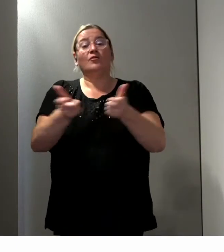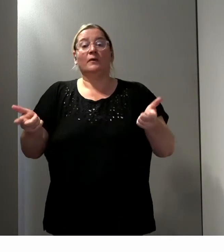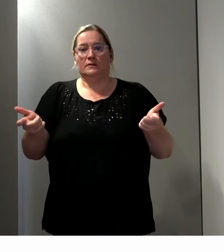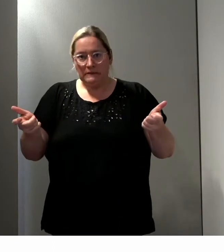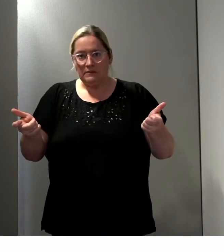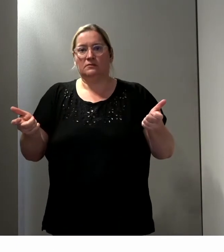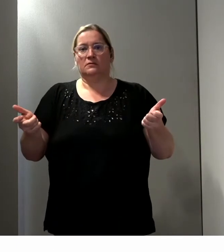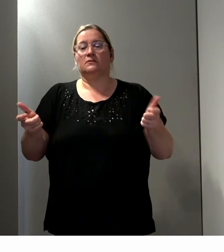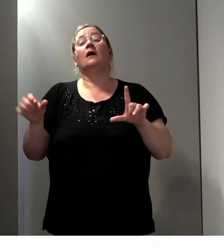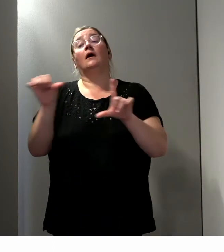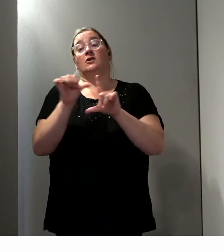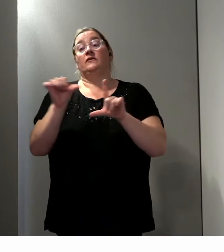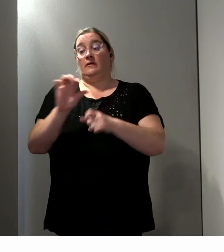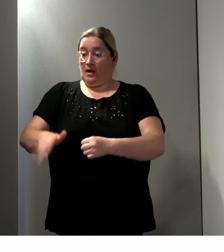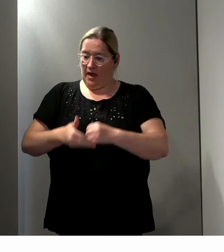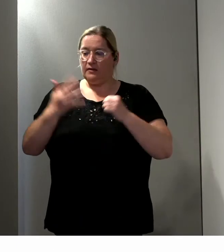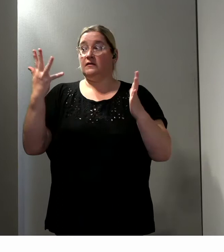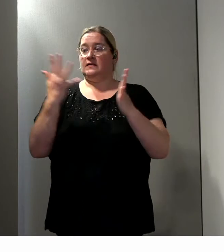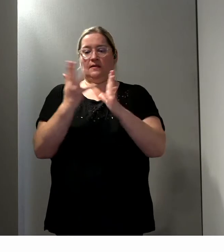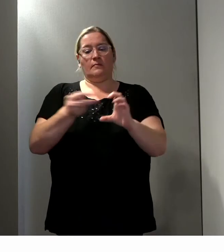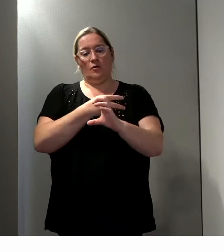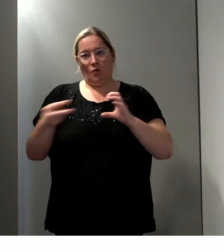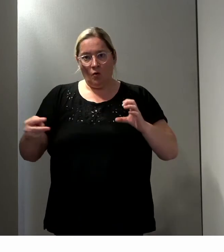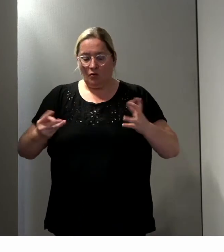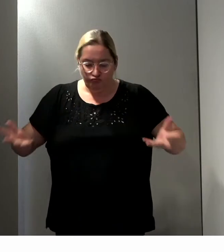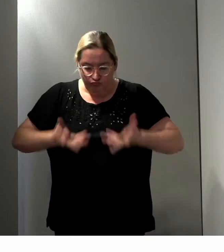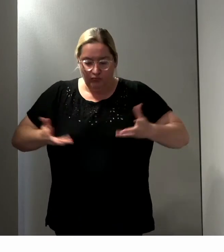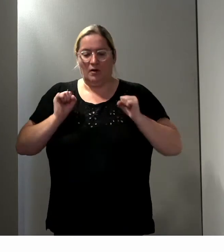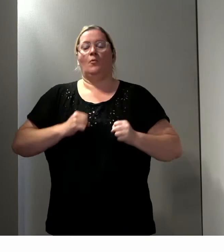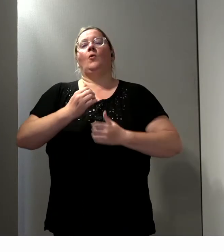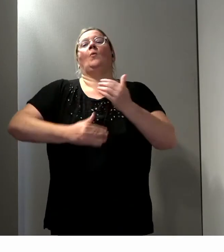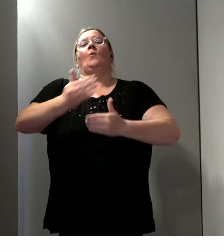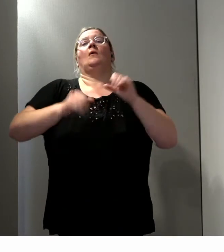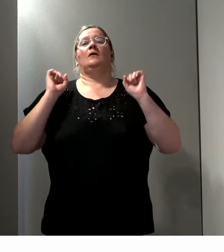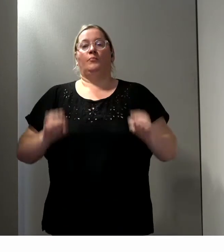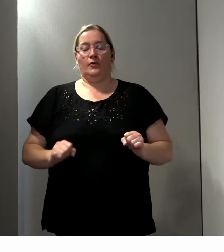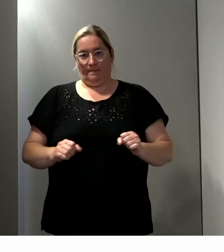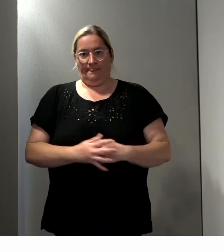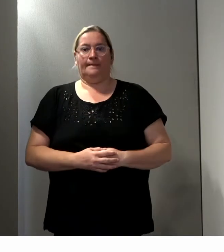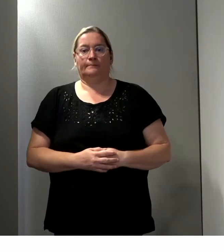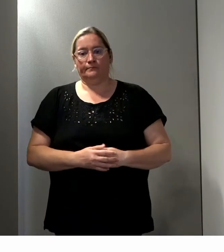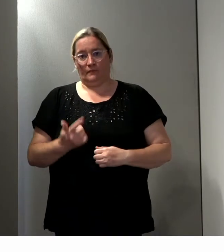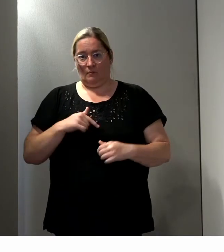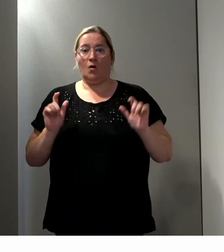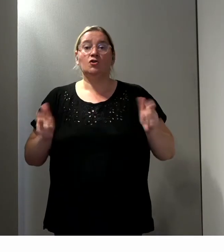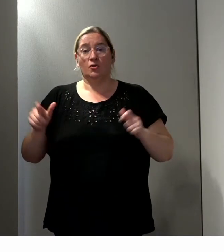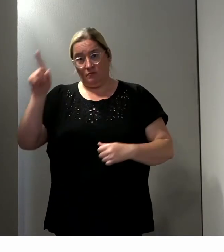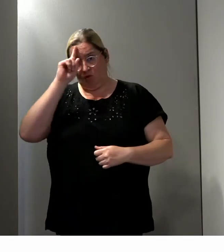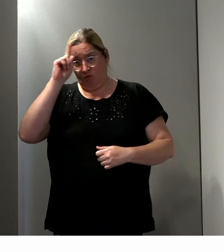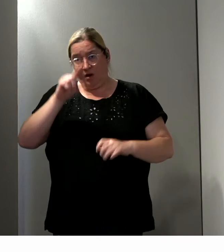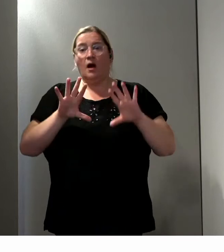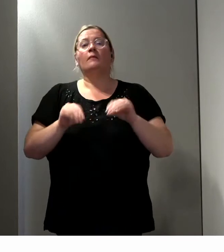000 €, du coup, c'est vraiment un bon coup de pouce de départ. J'ai la chance d'être en zone